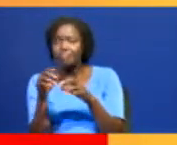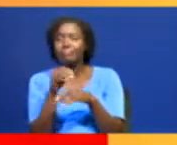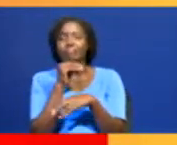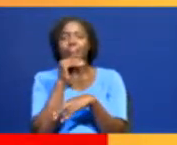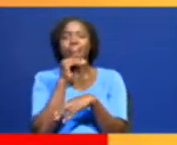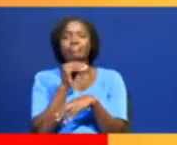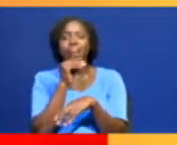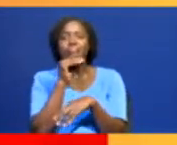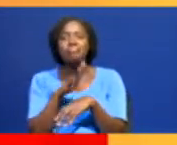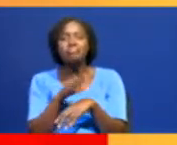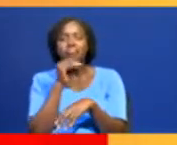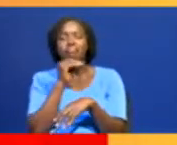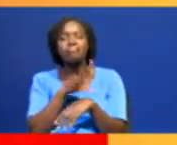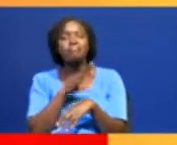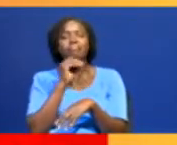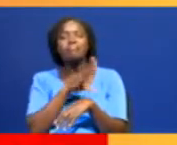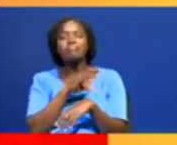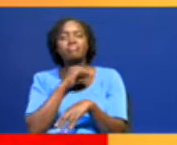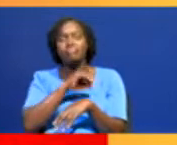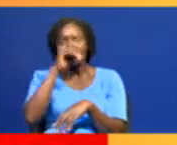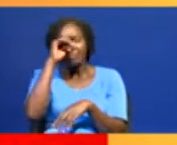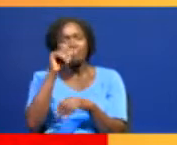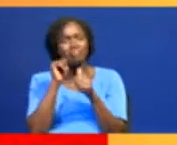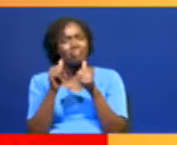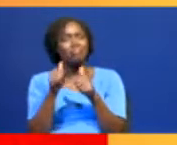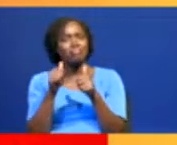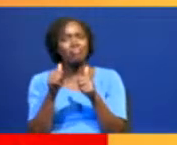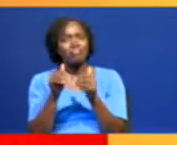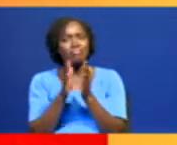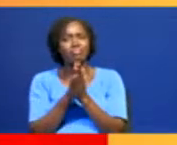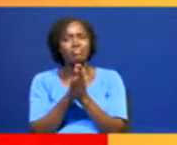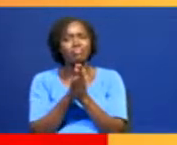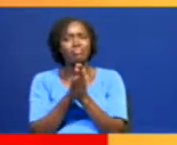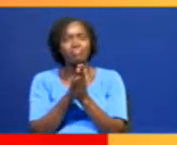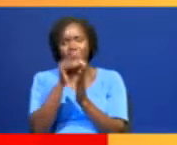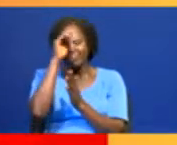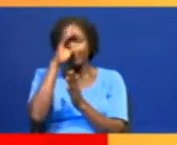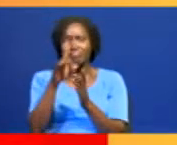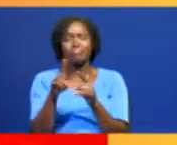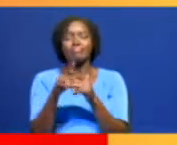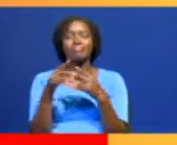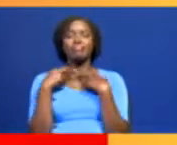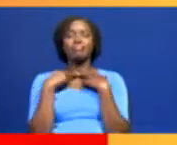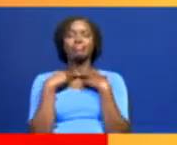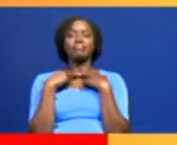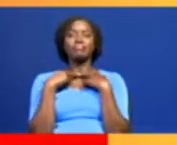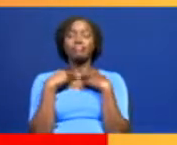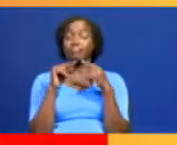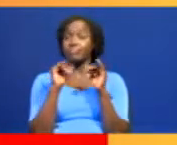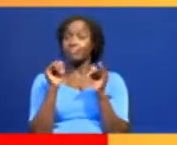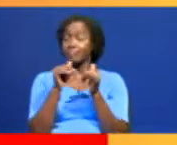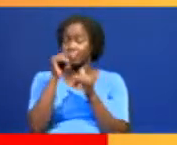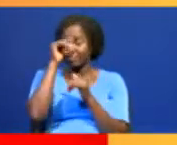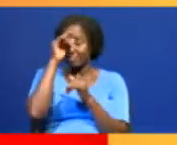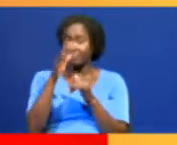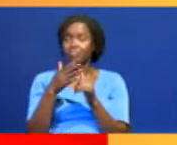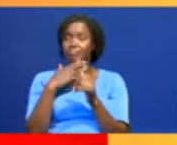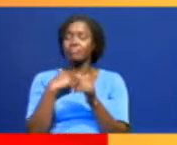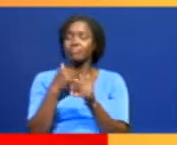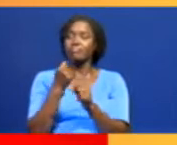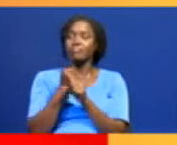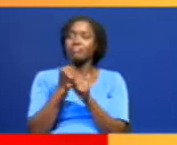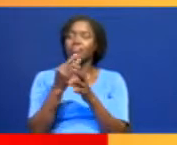ni mzuri. Kwa hivyo magavana pia wamefungwa mateka, kwa sababu ukija governor mpya useme sasa nataka